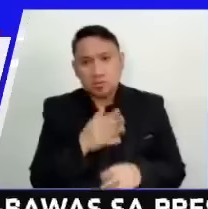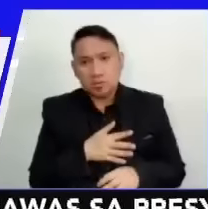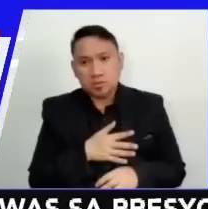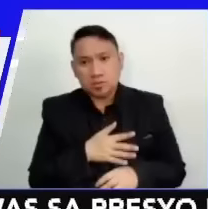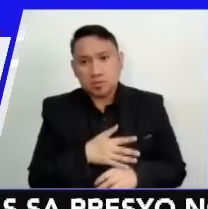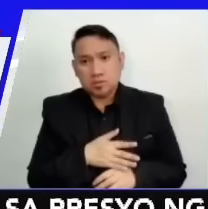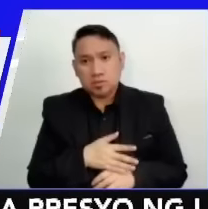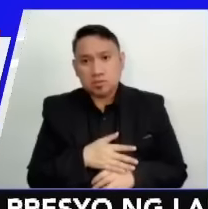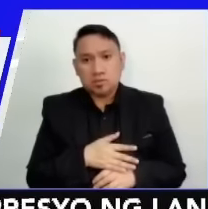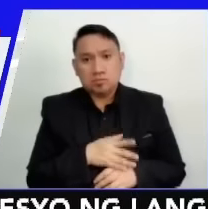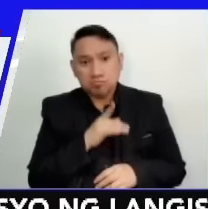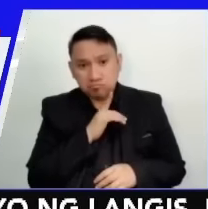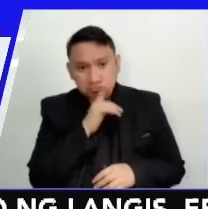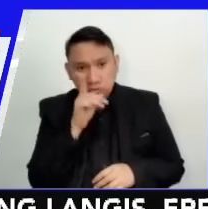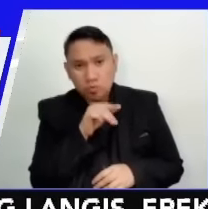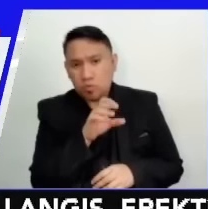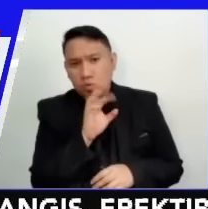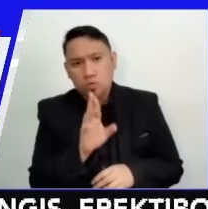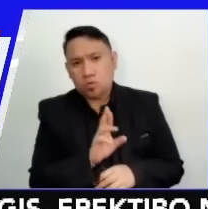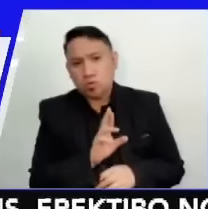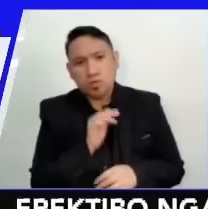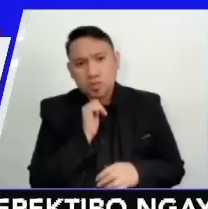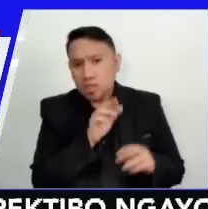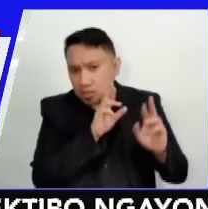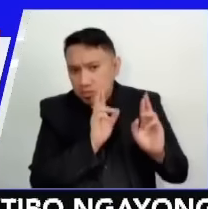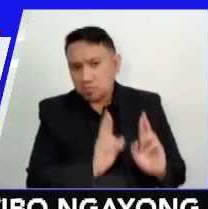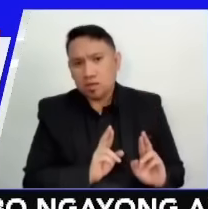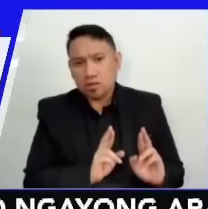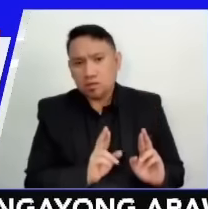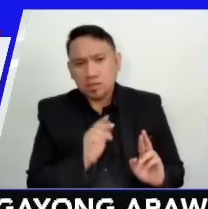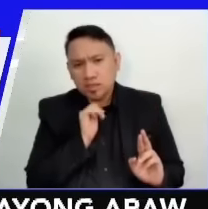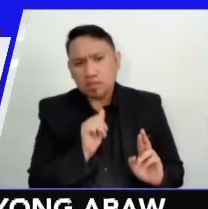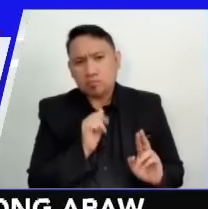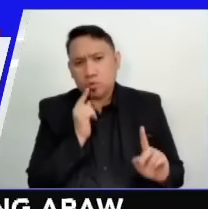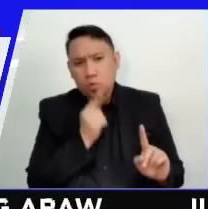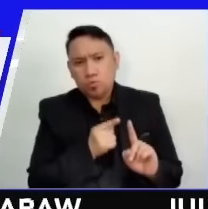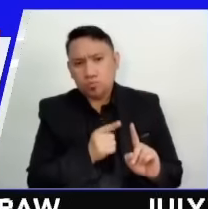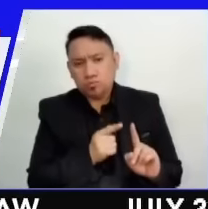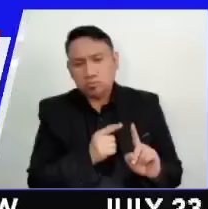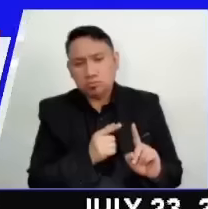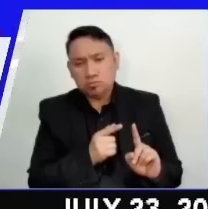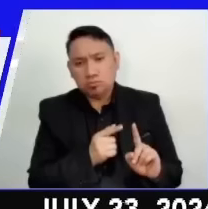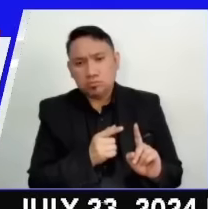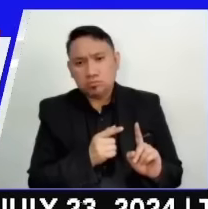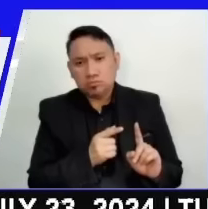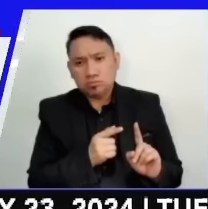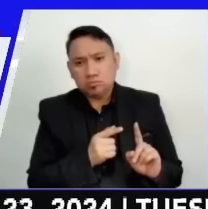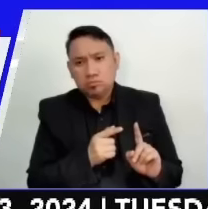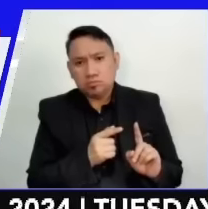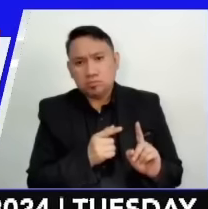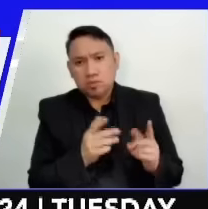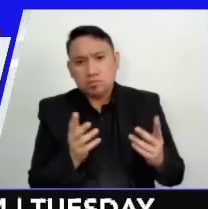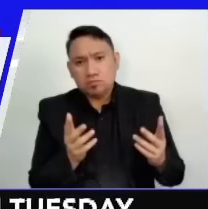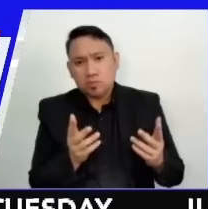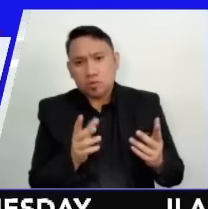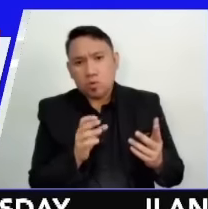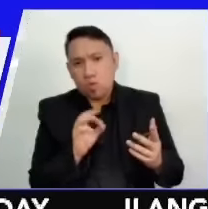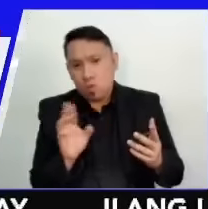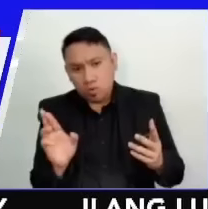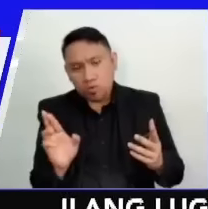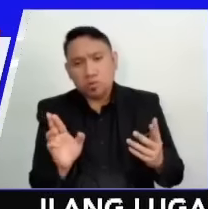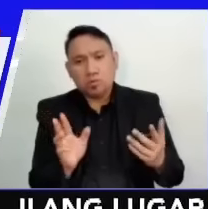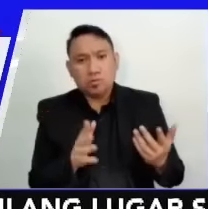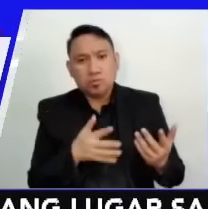i-d disrespect o iwalang respeto ang senado hindi rin niya intensyon na ibaliwala ang proseso ng ating